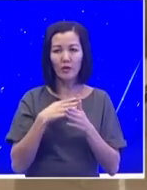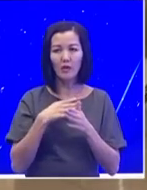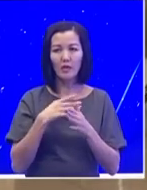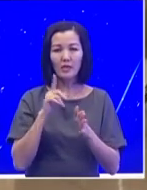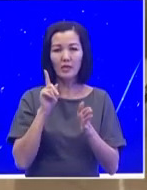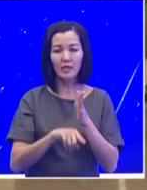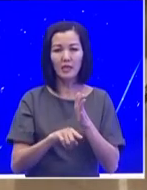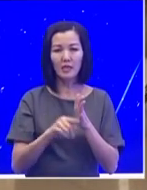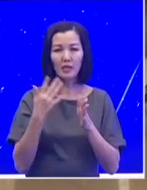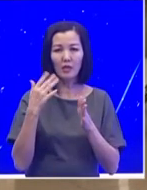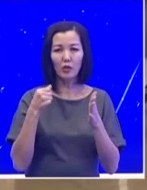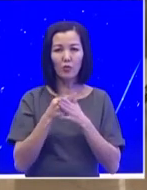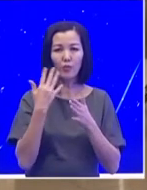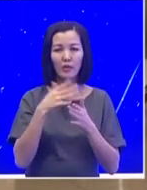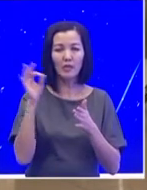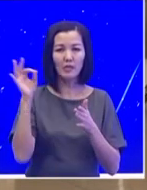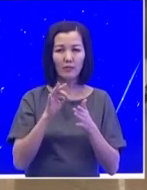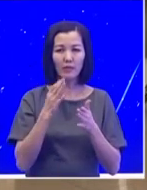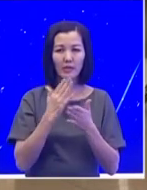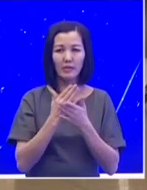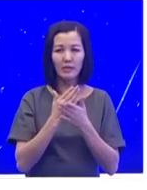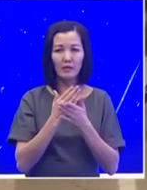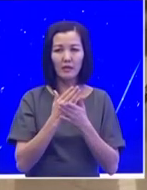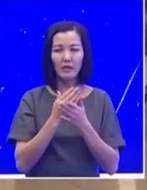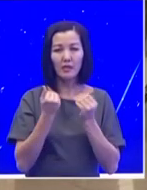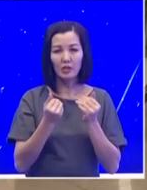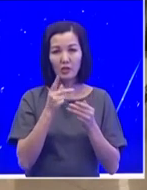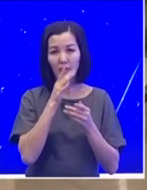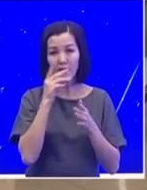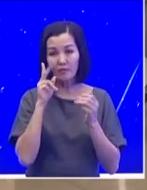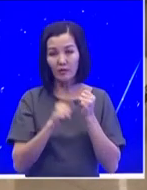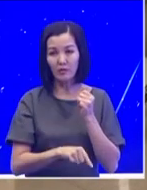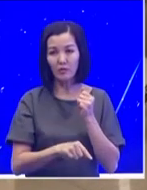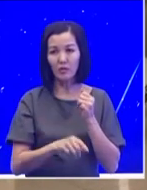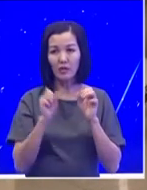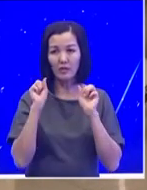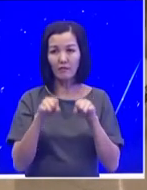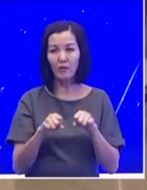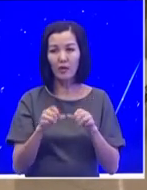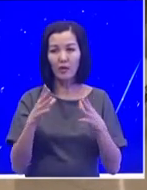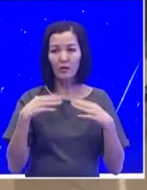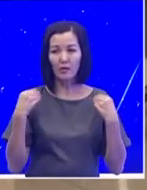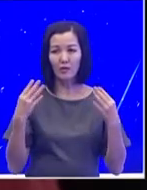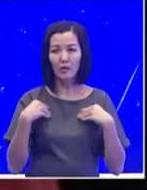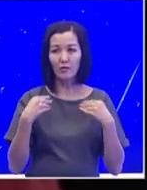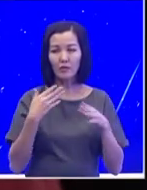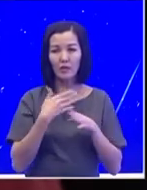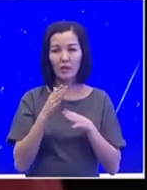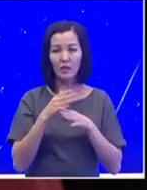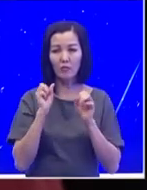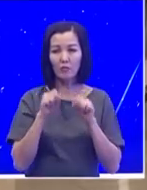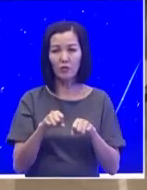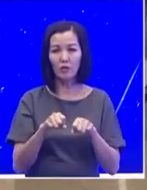до 50%, потому что конец сезона. Также если есть возможность взять шубу в кредит, либо в рассрочку. Мы